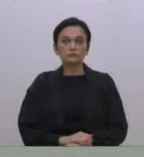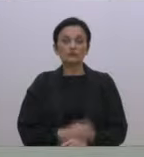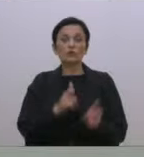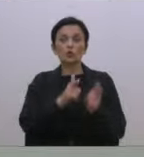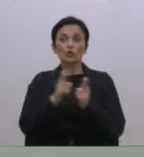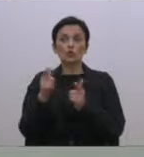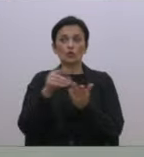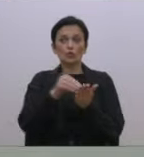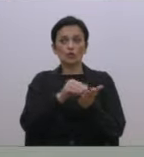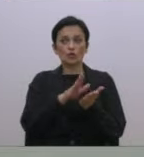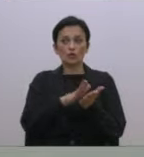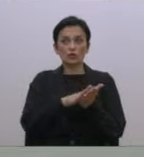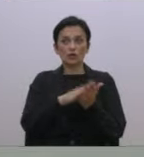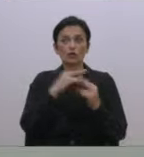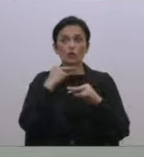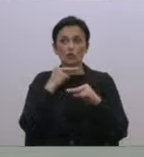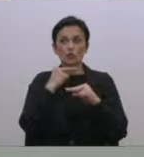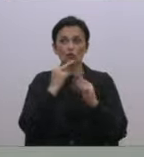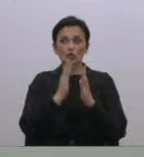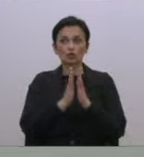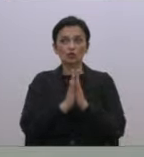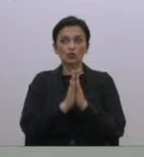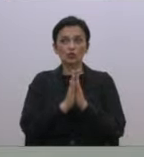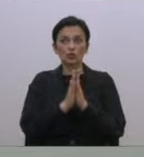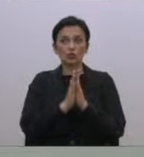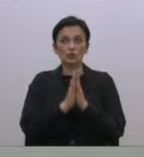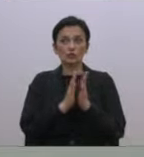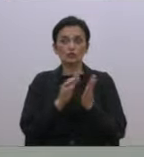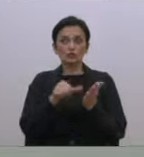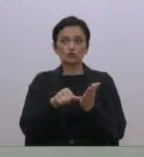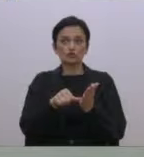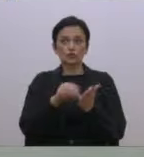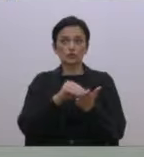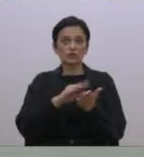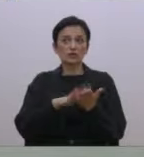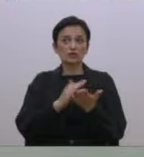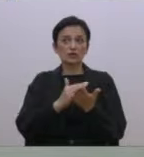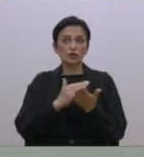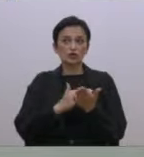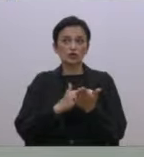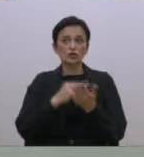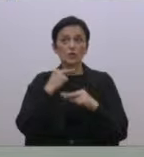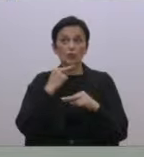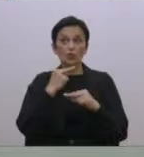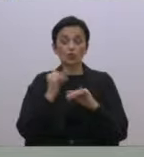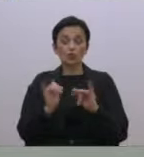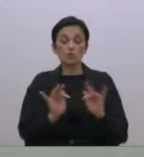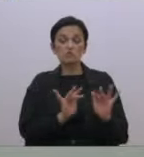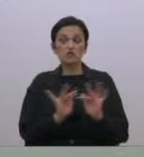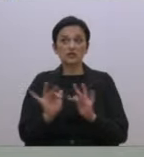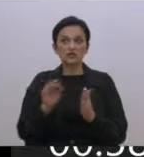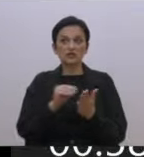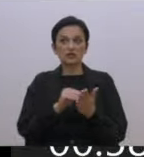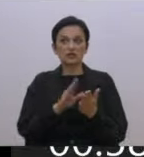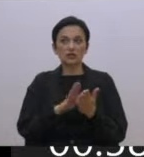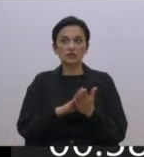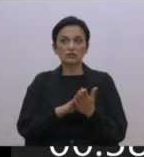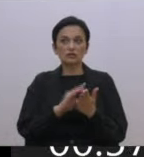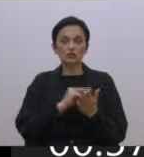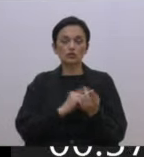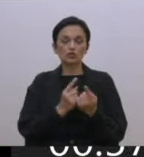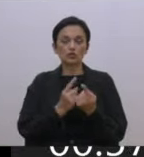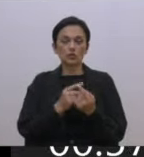მოემზადოთ რეგისტრაციისთვის ყურადღება, გთხოვთ ჩართოთ რეგისტრაციის რეჟიმი. ყურადღება, მიმდინარეობს რეგისტრაცია.